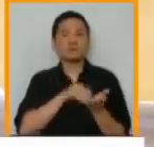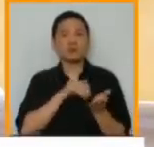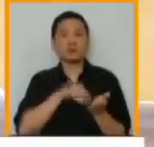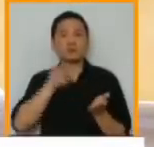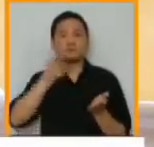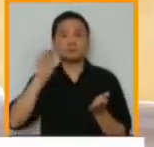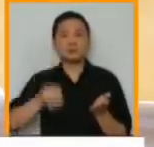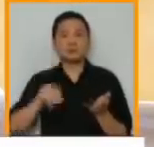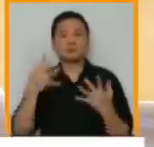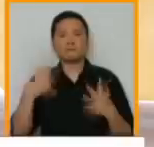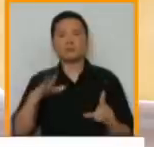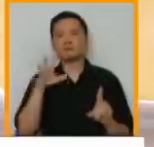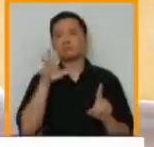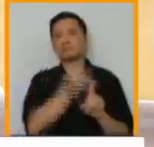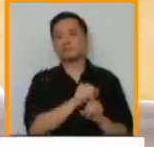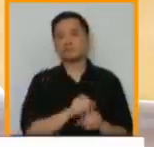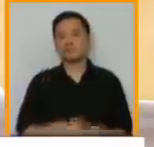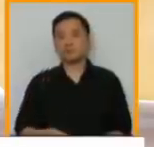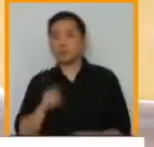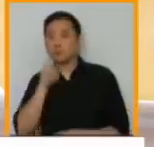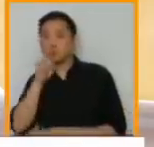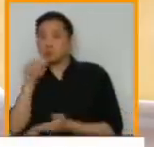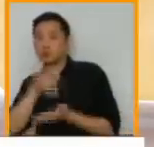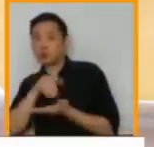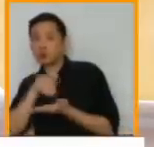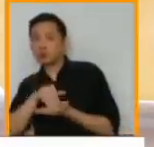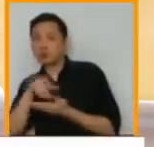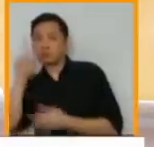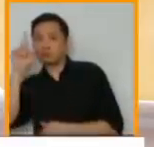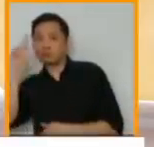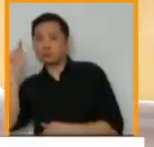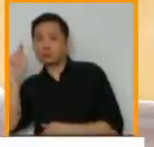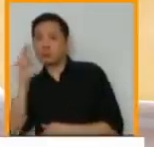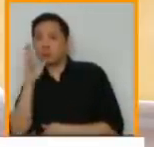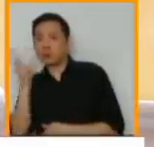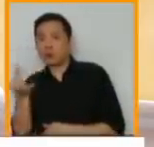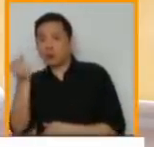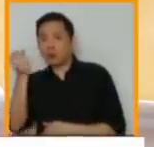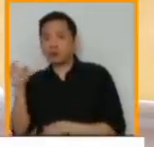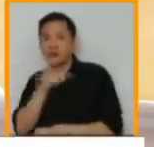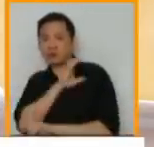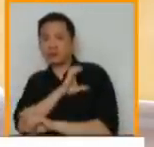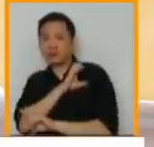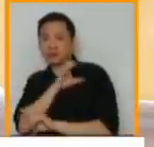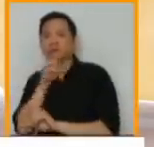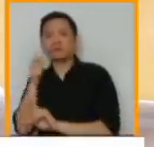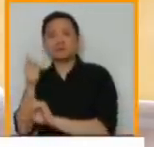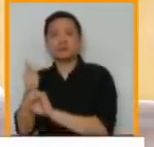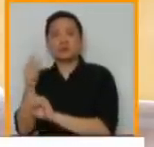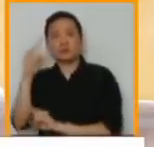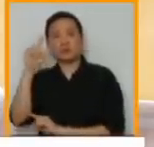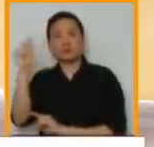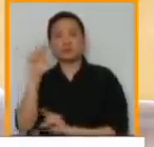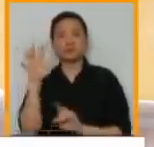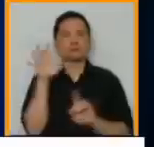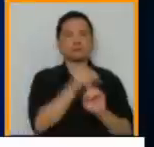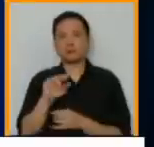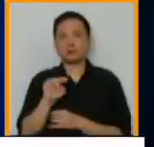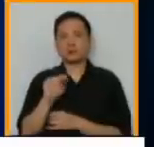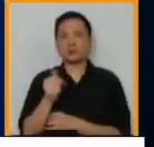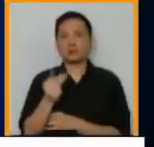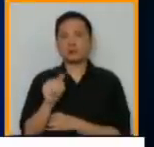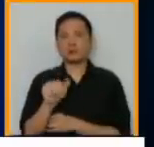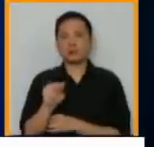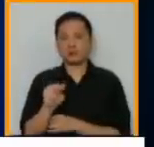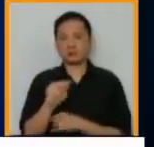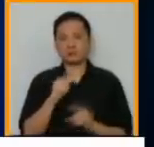isang totoong doktor at may-ari ng klinika na kanyang pinagtatrabahuhan. At yan ang unang balita ni Jonathan Andal.